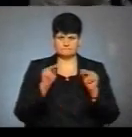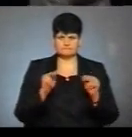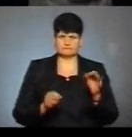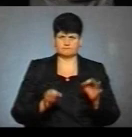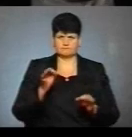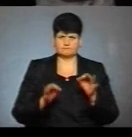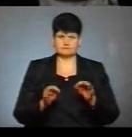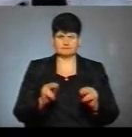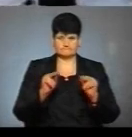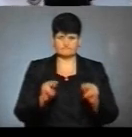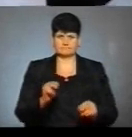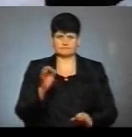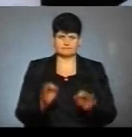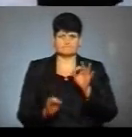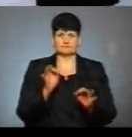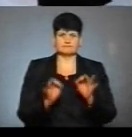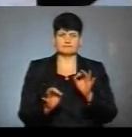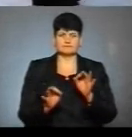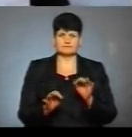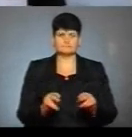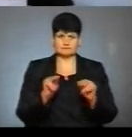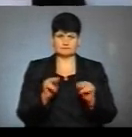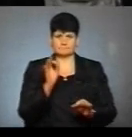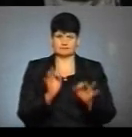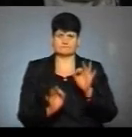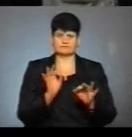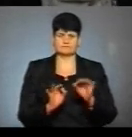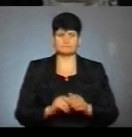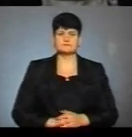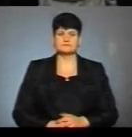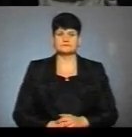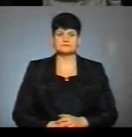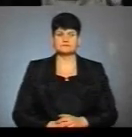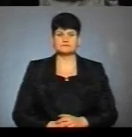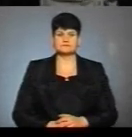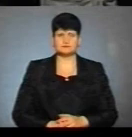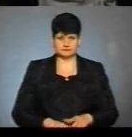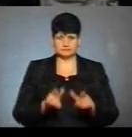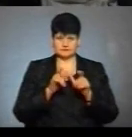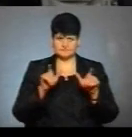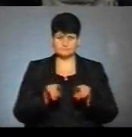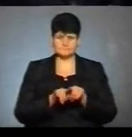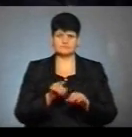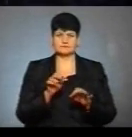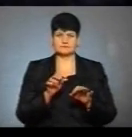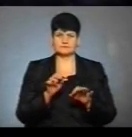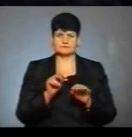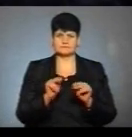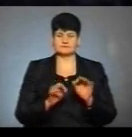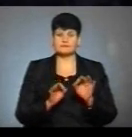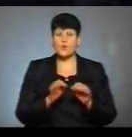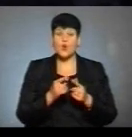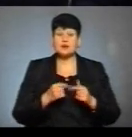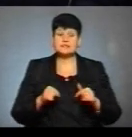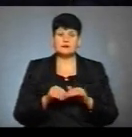суд! Справедливий суд! Справедливий суд! Справедливий суд!